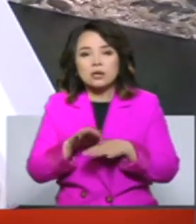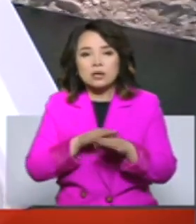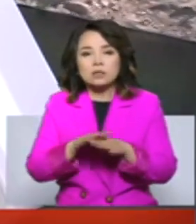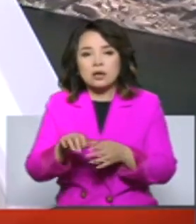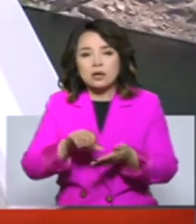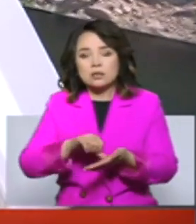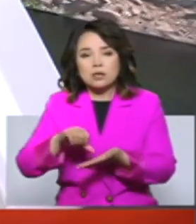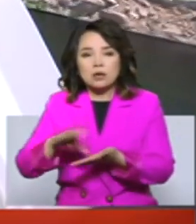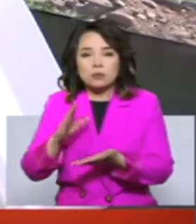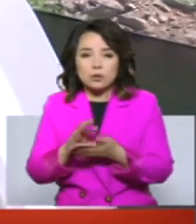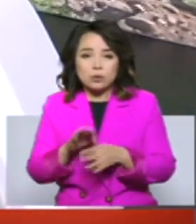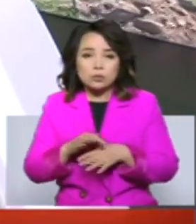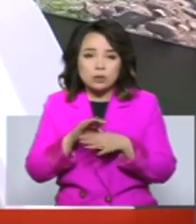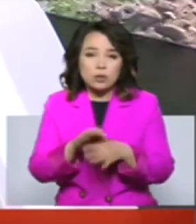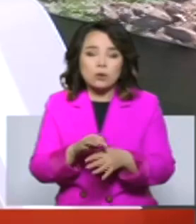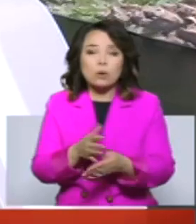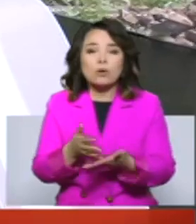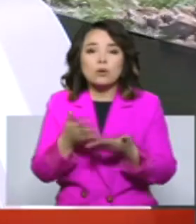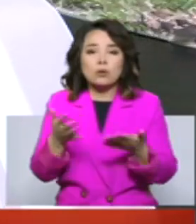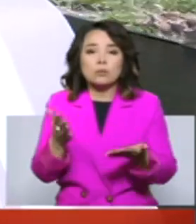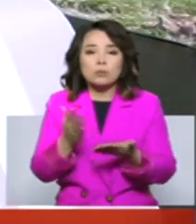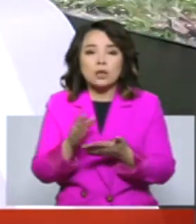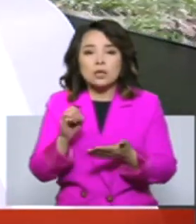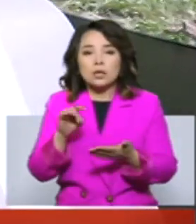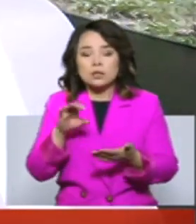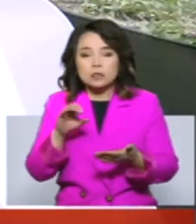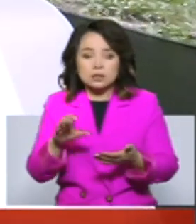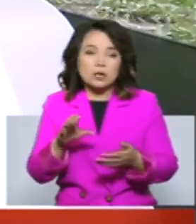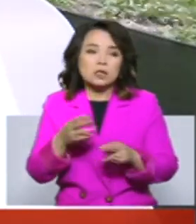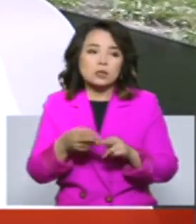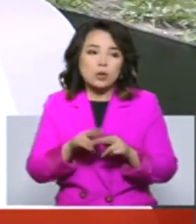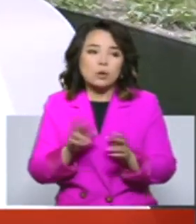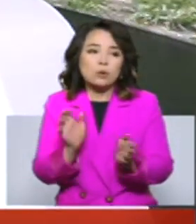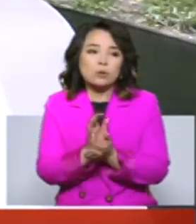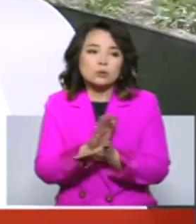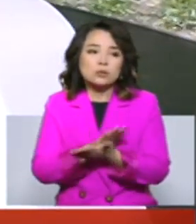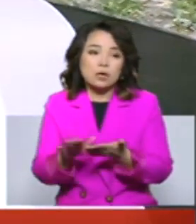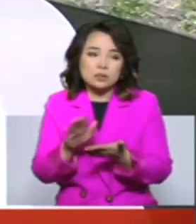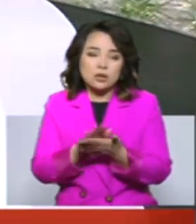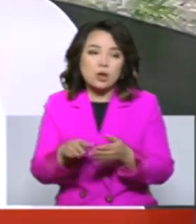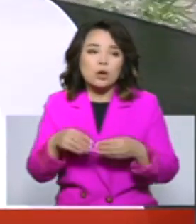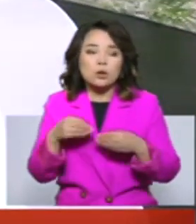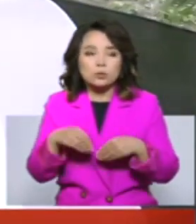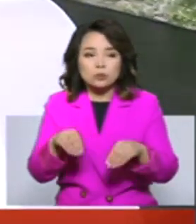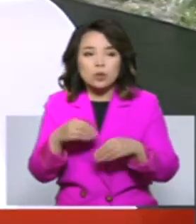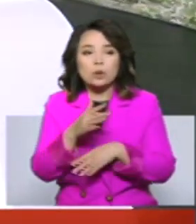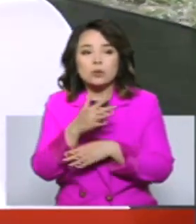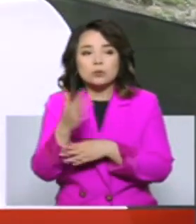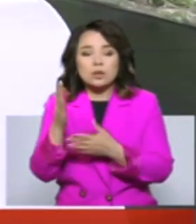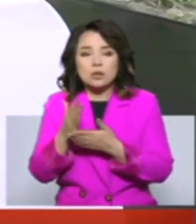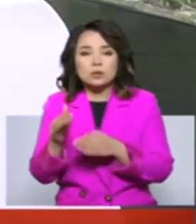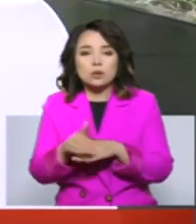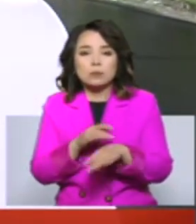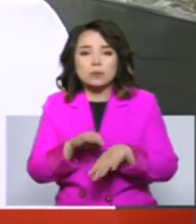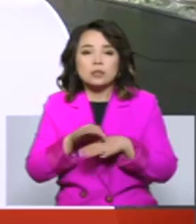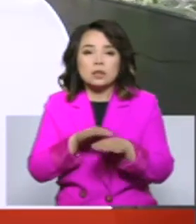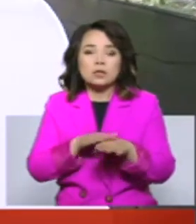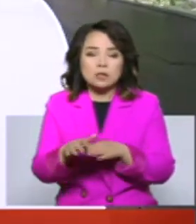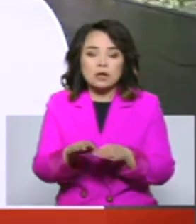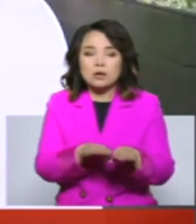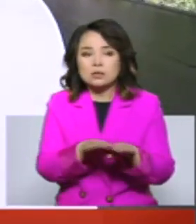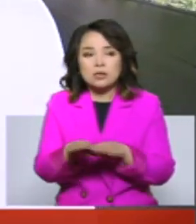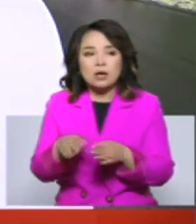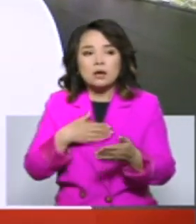аясында өтіп жатыр. Көпшілік Ертіс өзенінің жағалауын, көшелерді қоқыстан тазалап, көшеттер отырғызып, игілікті іске бір